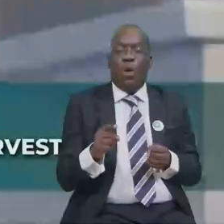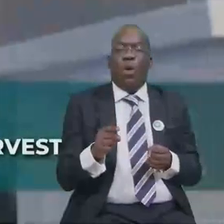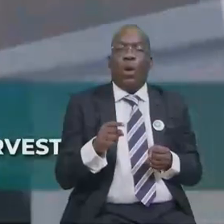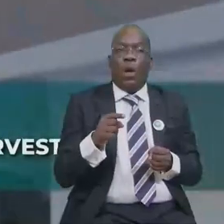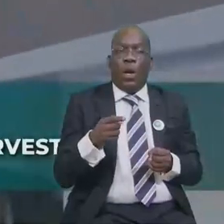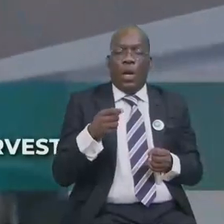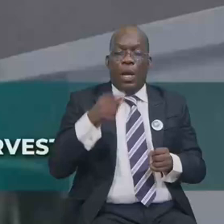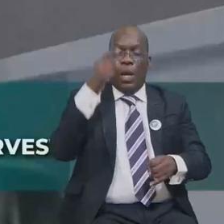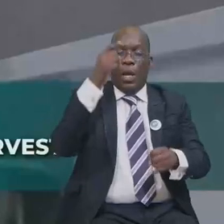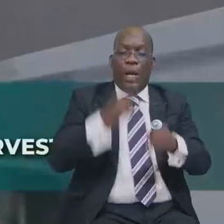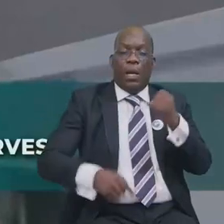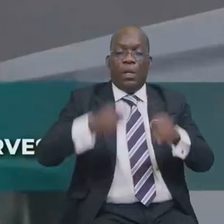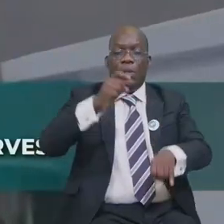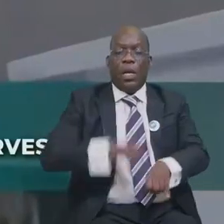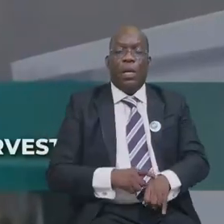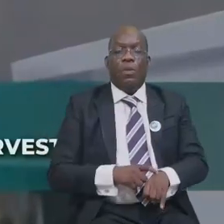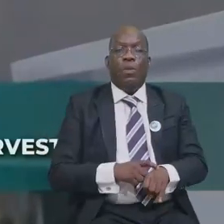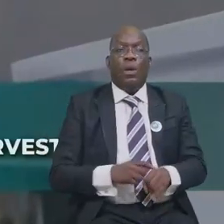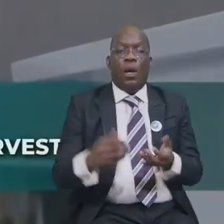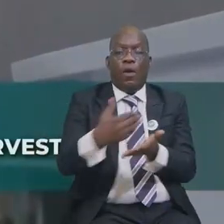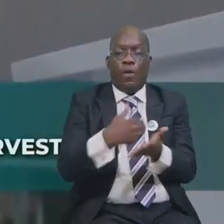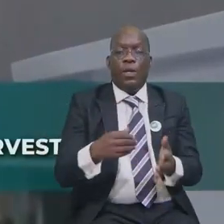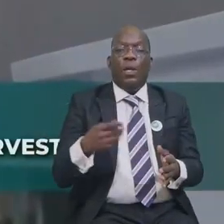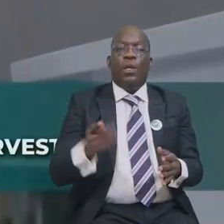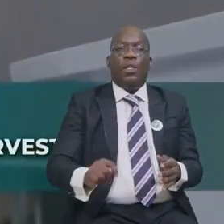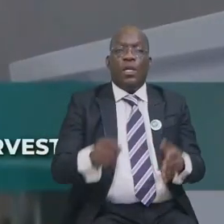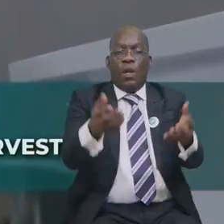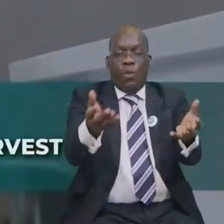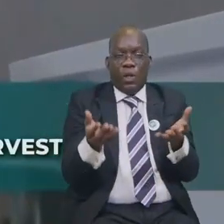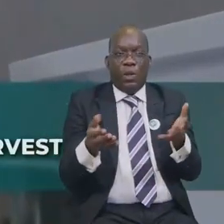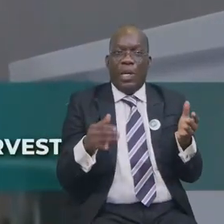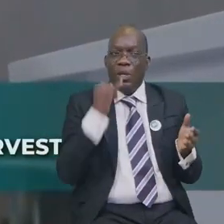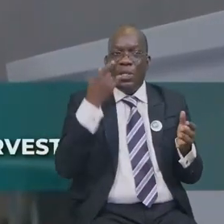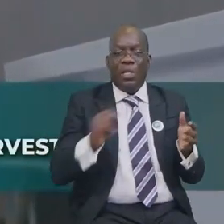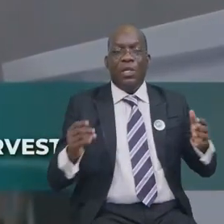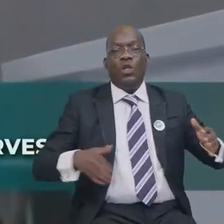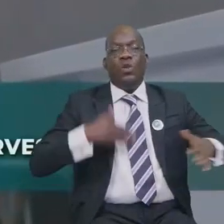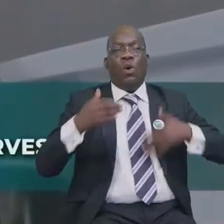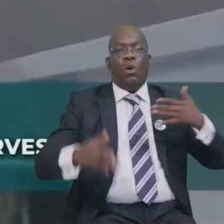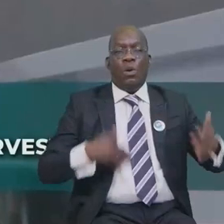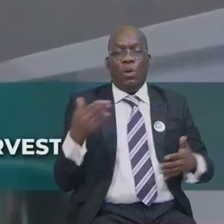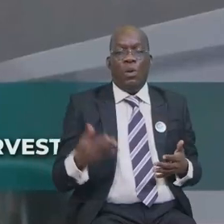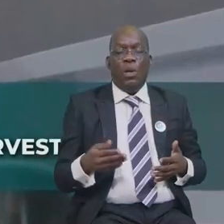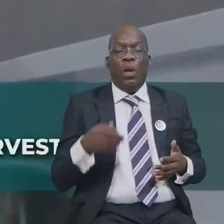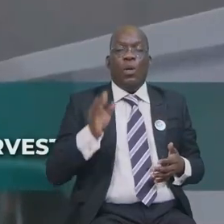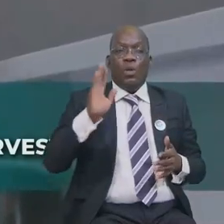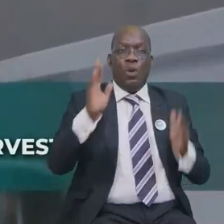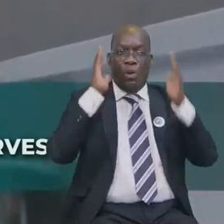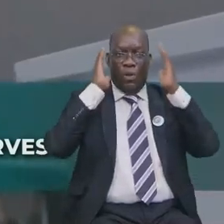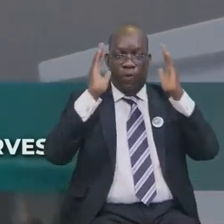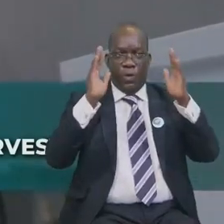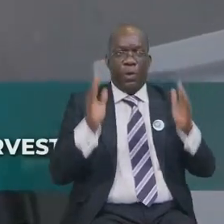temps. Quand vous regardez cette passion, ça veut dire que l'excitation, votre dévotion,